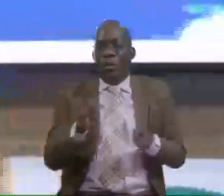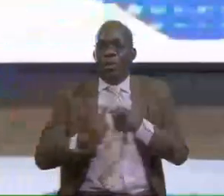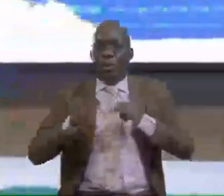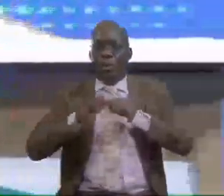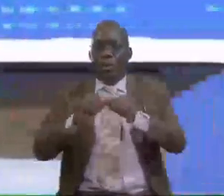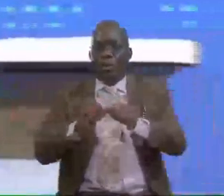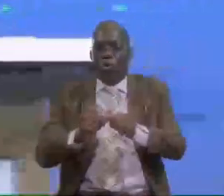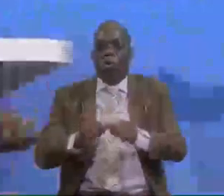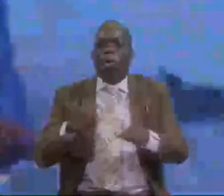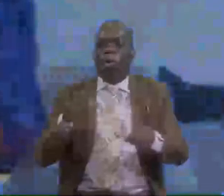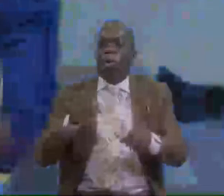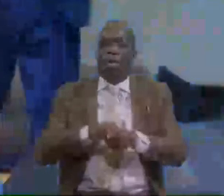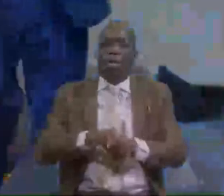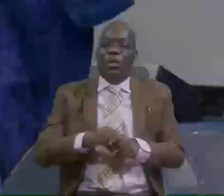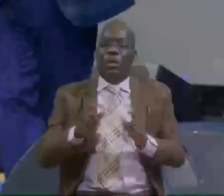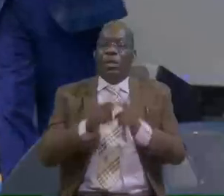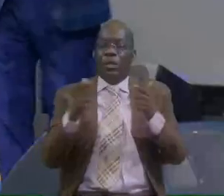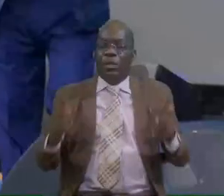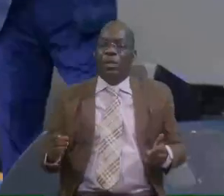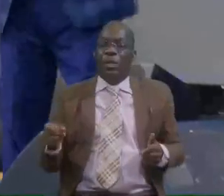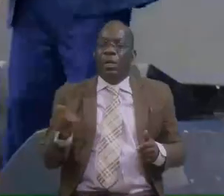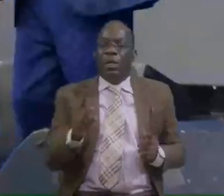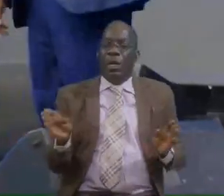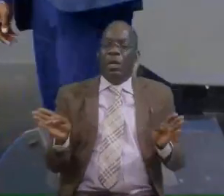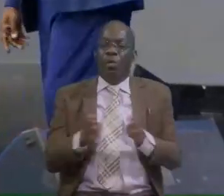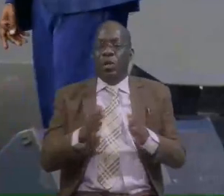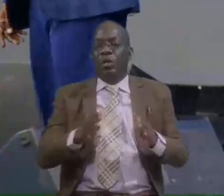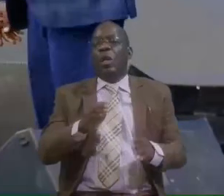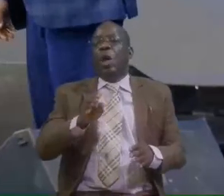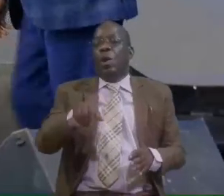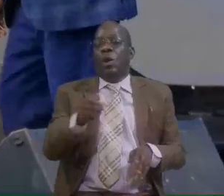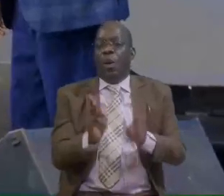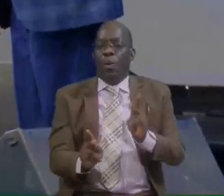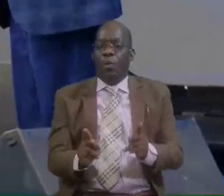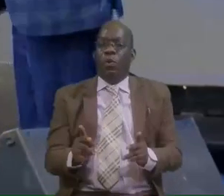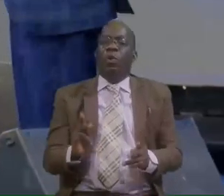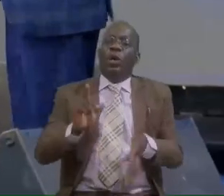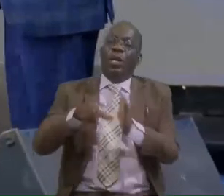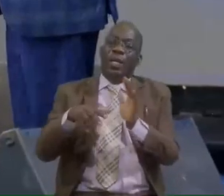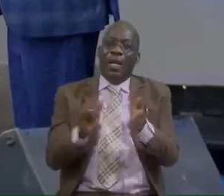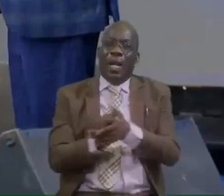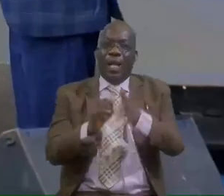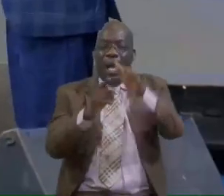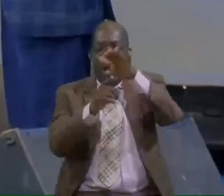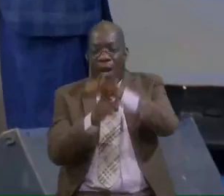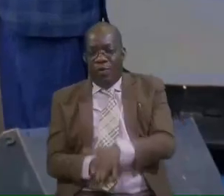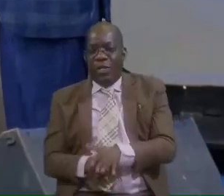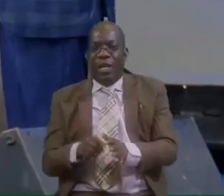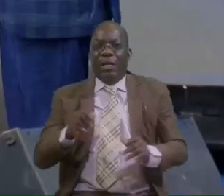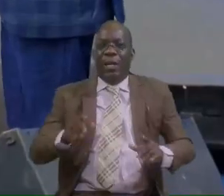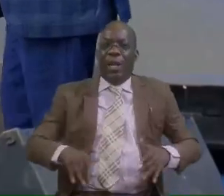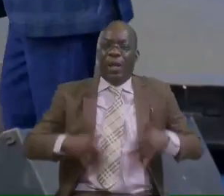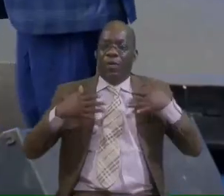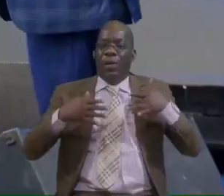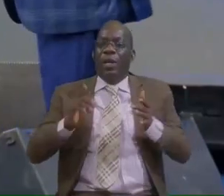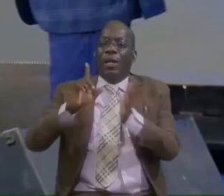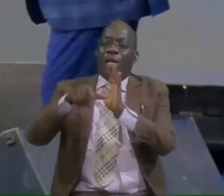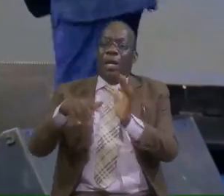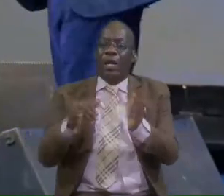d'aller de l'avant. Et aussi, ils affligent d'autres personnes. Finalement, cette vie affligée,